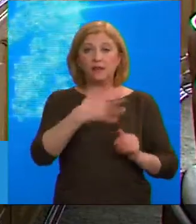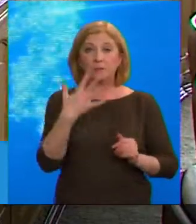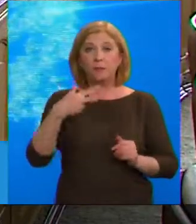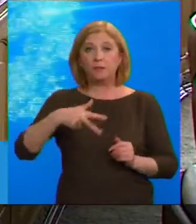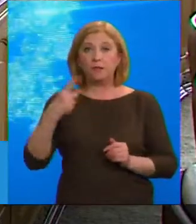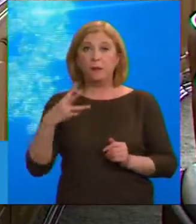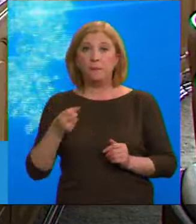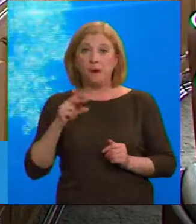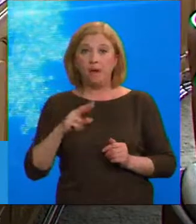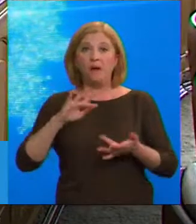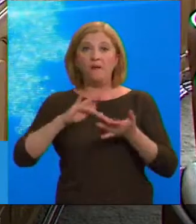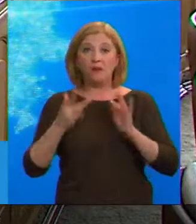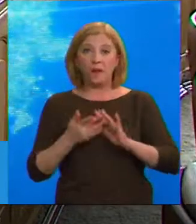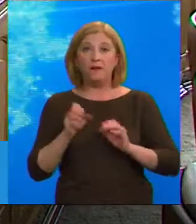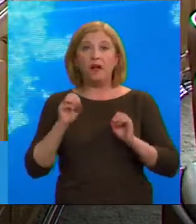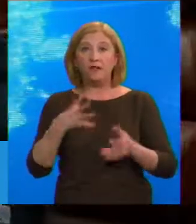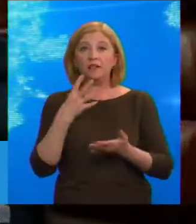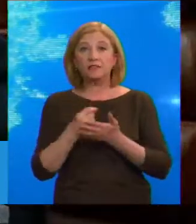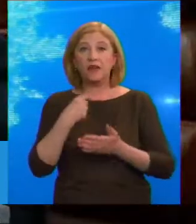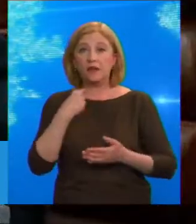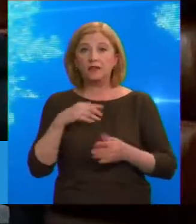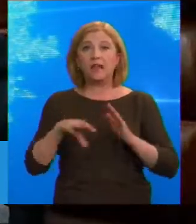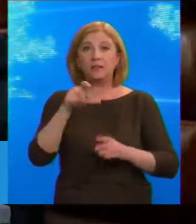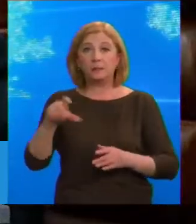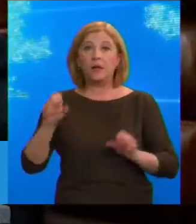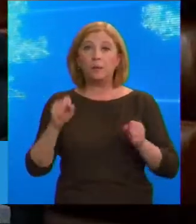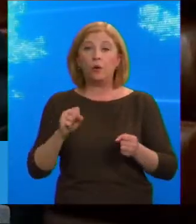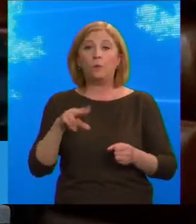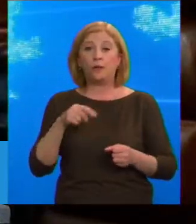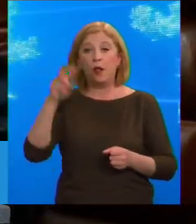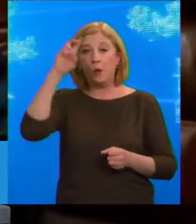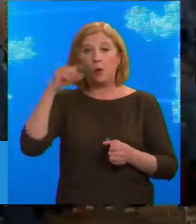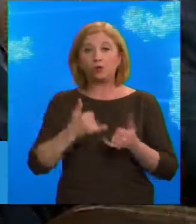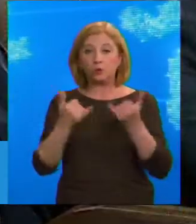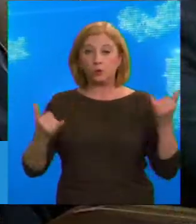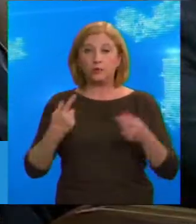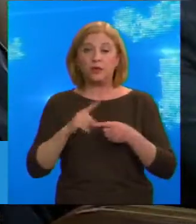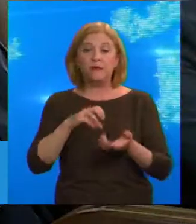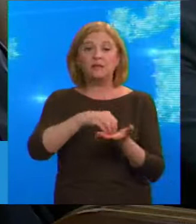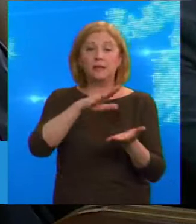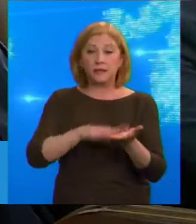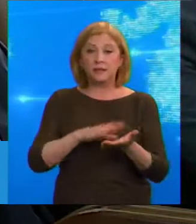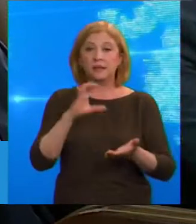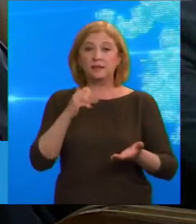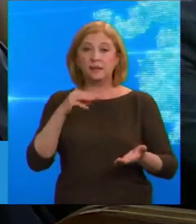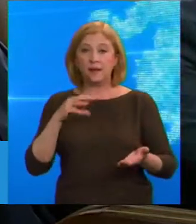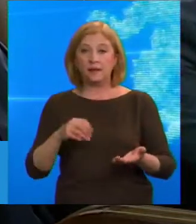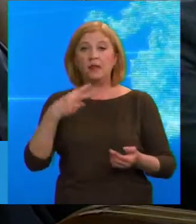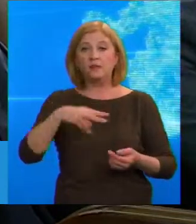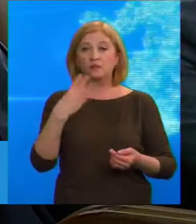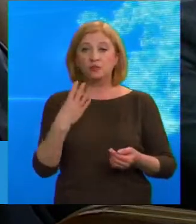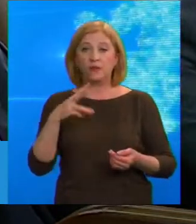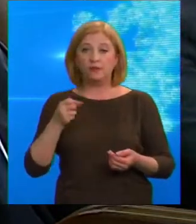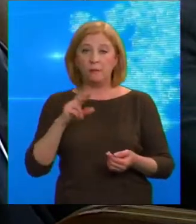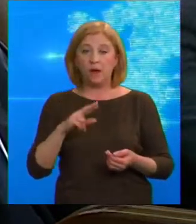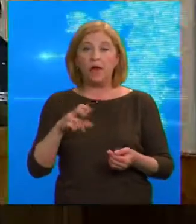мая в режиме онлайн. Отдать свои голоса избиратели смогут через портал госуслуги. Для этого необходимо зарегистрироваться на сайте до 24 мая. На